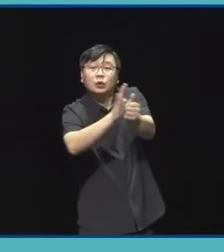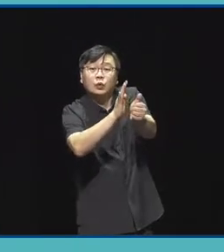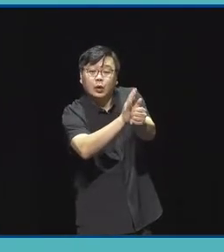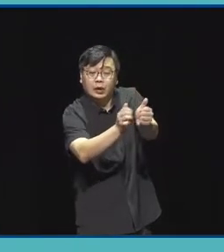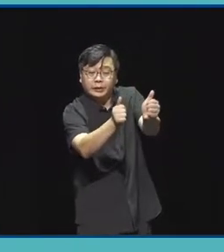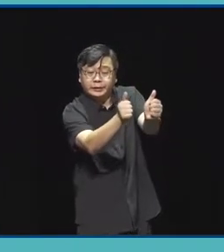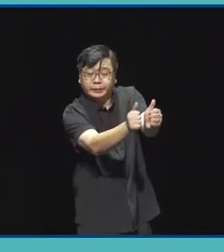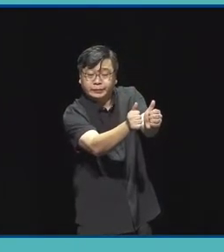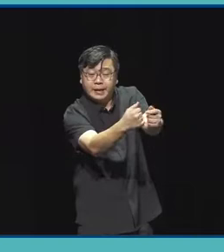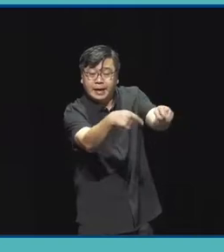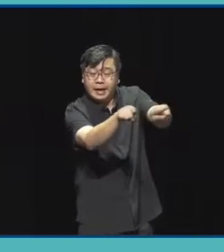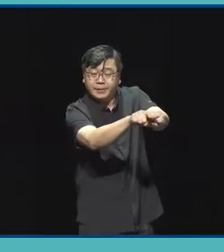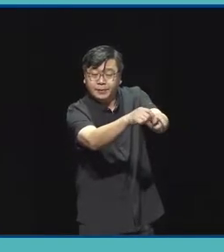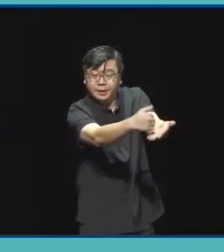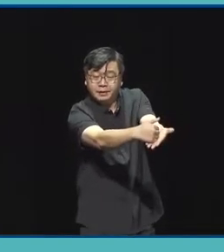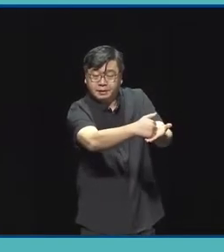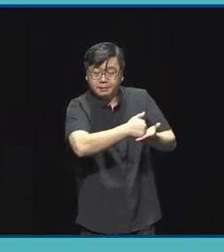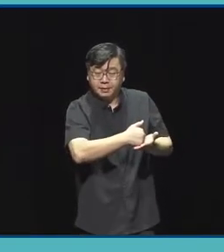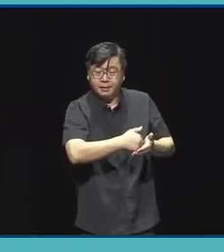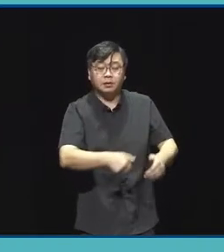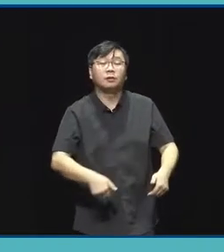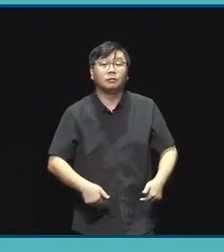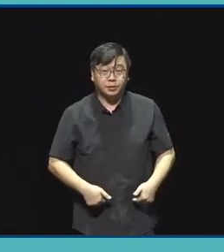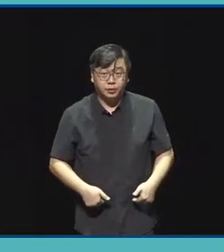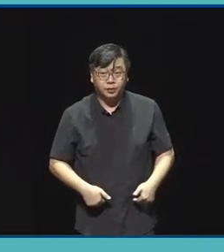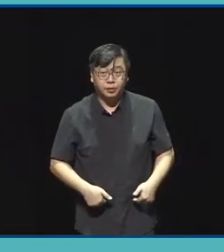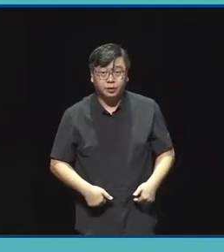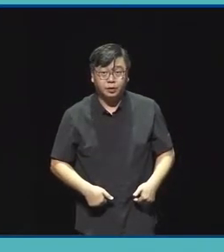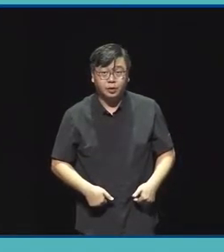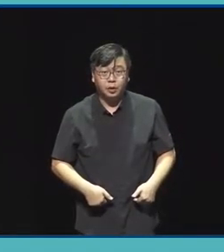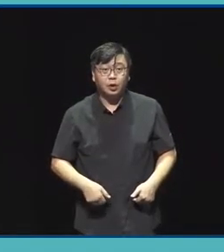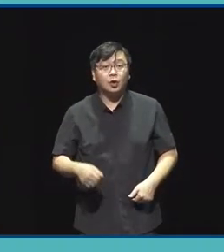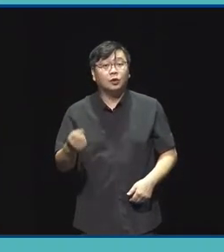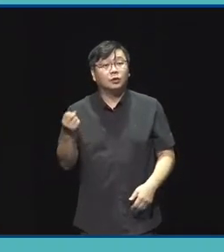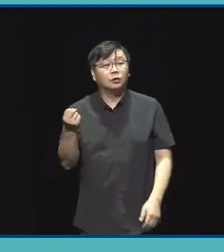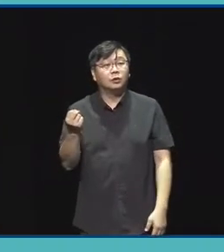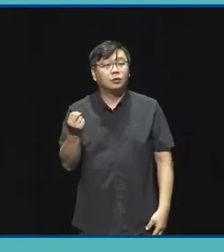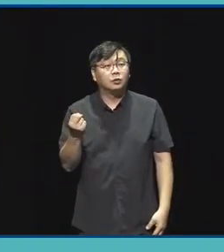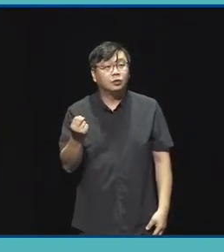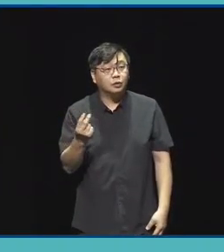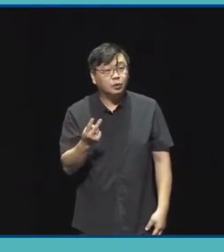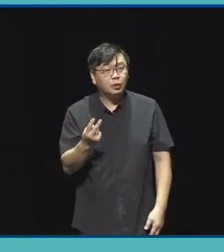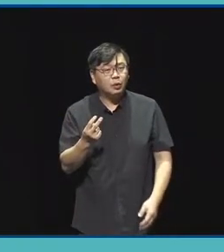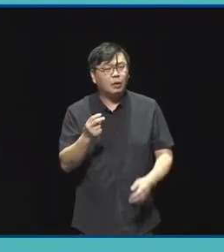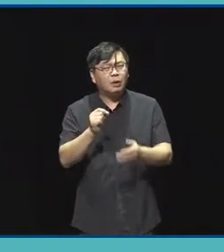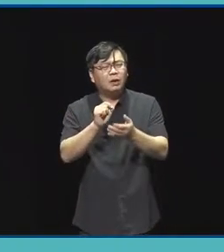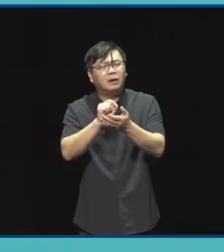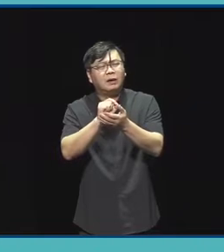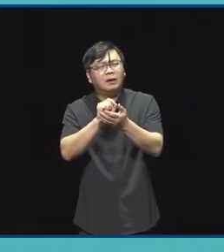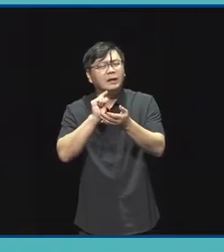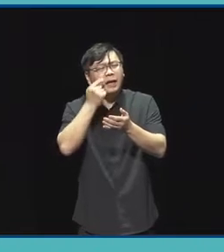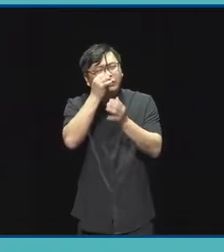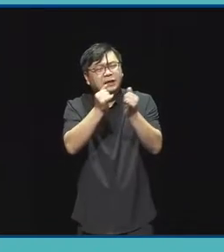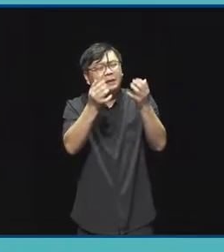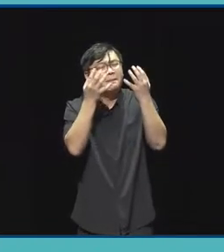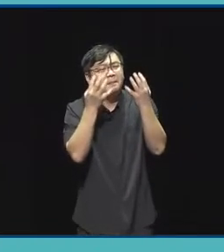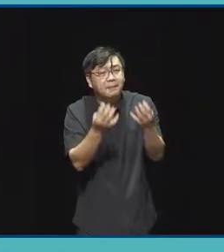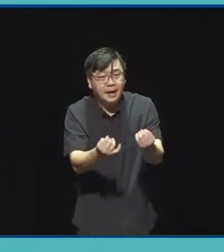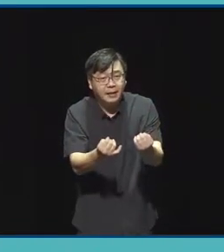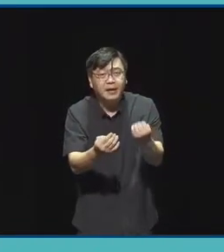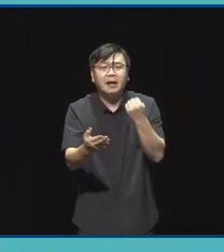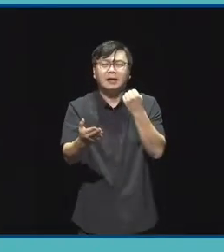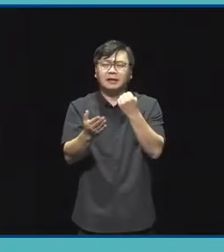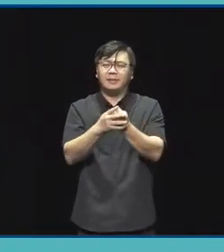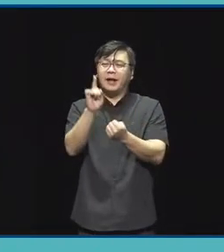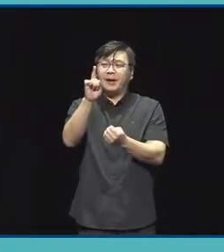체결해서 신청을 하셔야 된다는 점 그리고 저희 작가분들이 많이 계신 걸 고려해서 저희 지원을 받으면 이후에